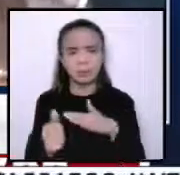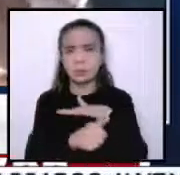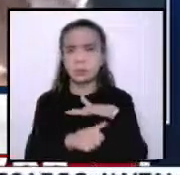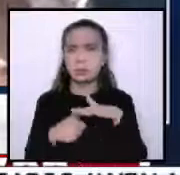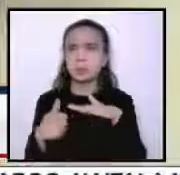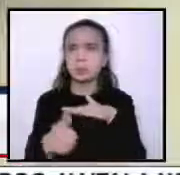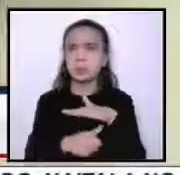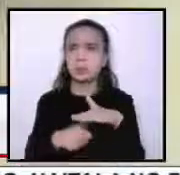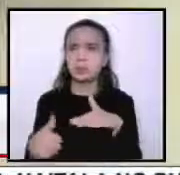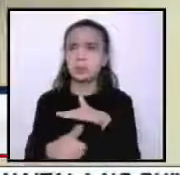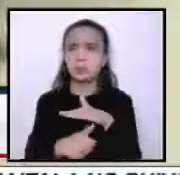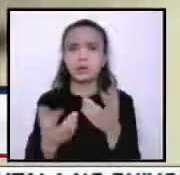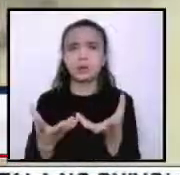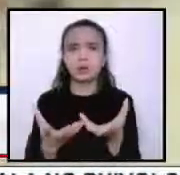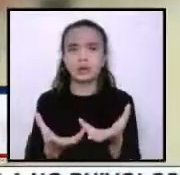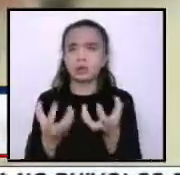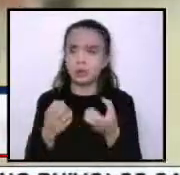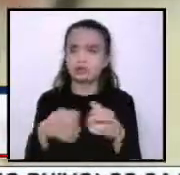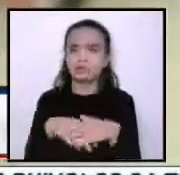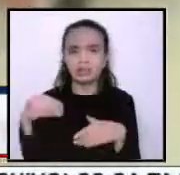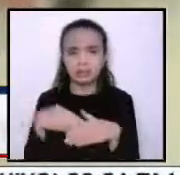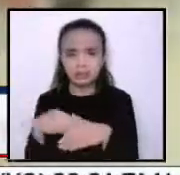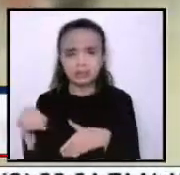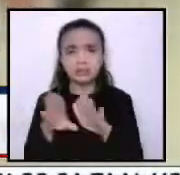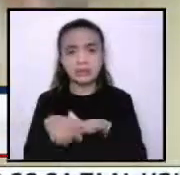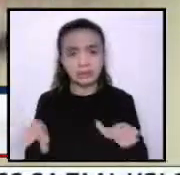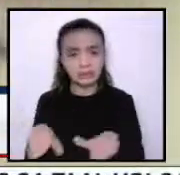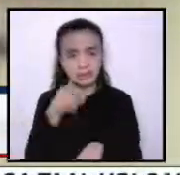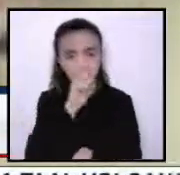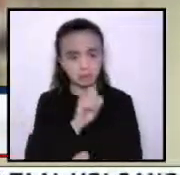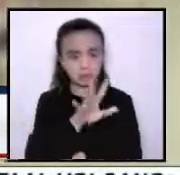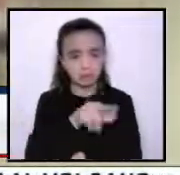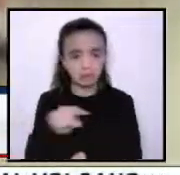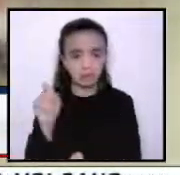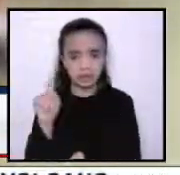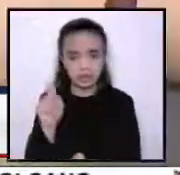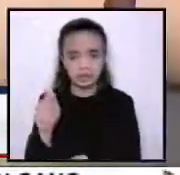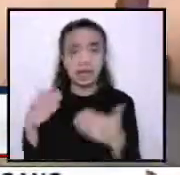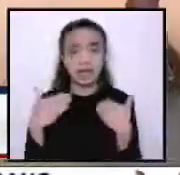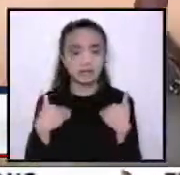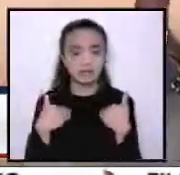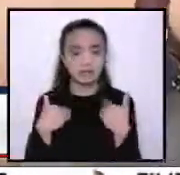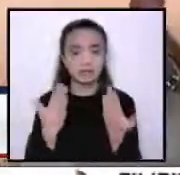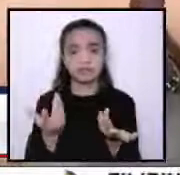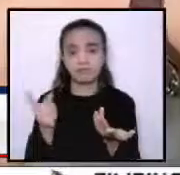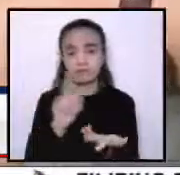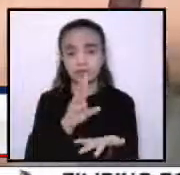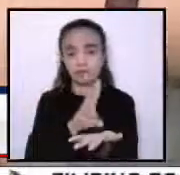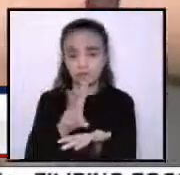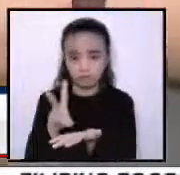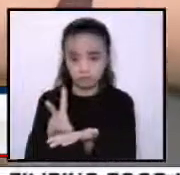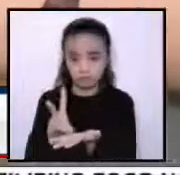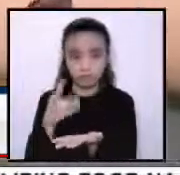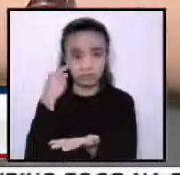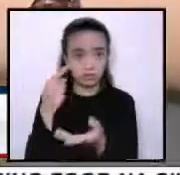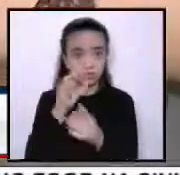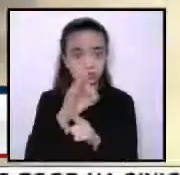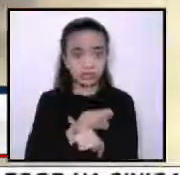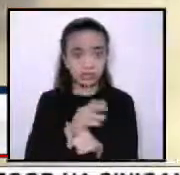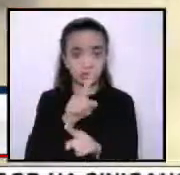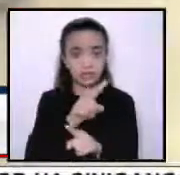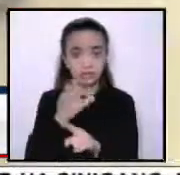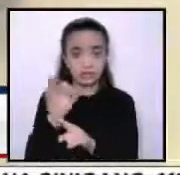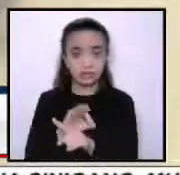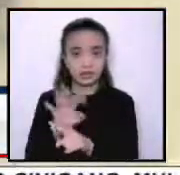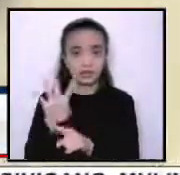na nilang lumabas. May 32 sites nang gagamitin para sa bakunahan sa February 4. Pangunahin na ang Philippine Children's Medical